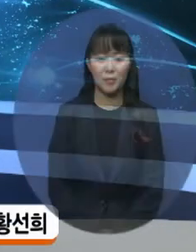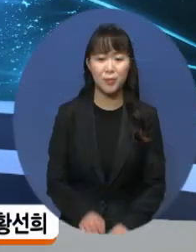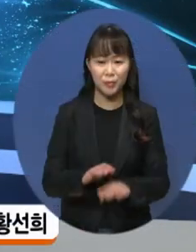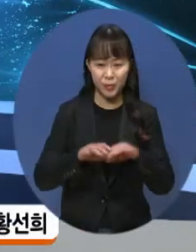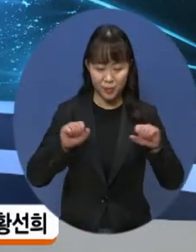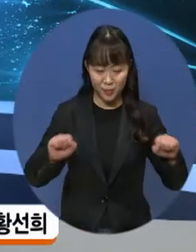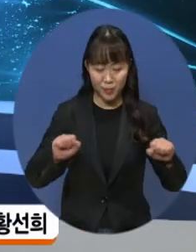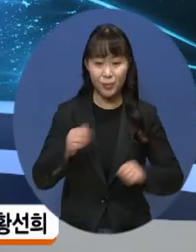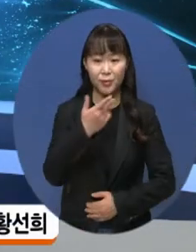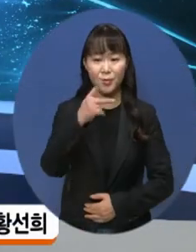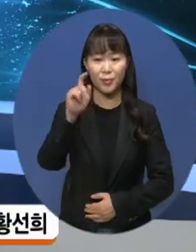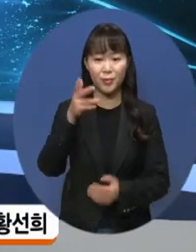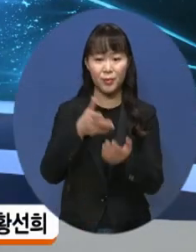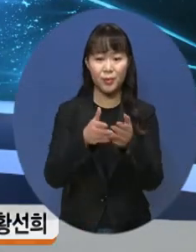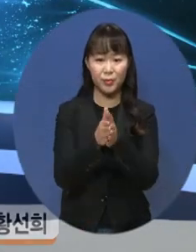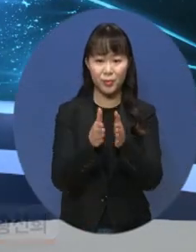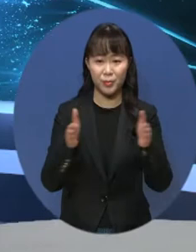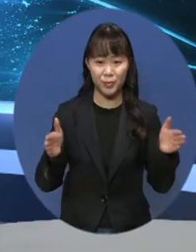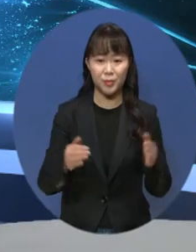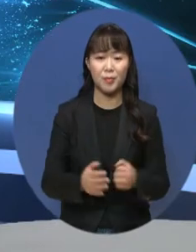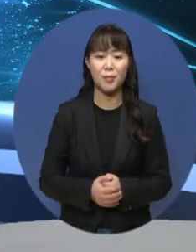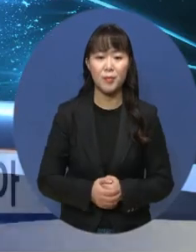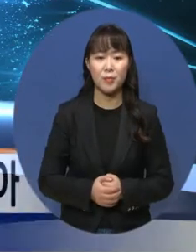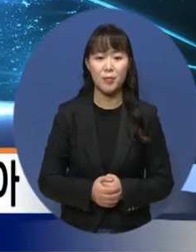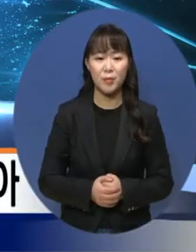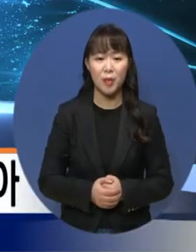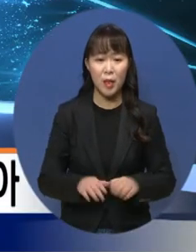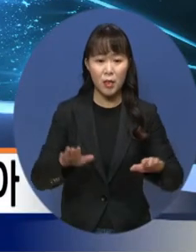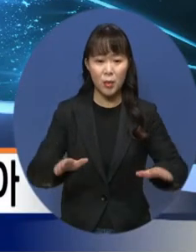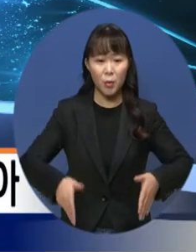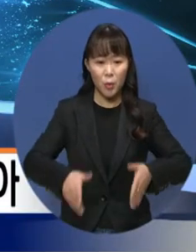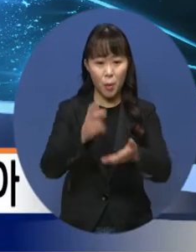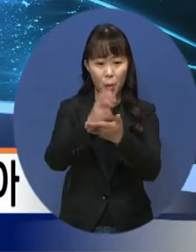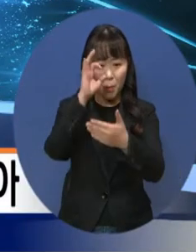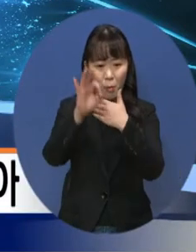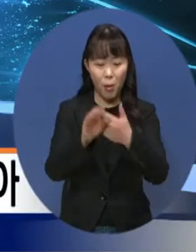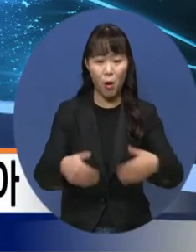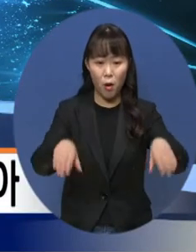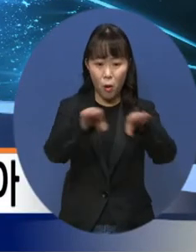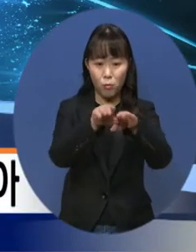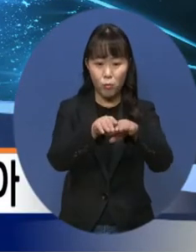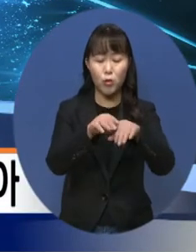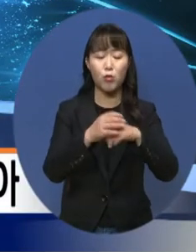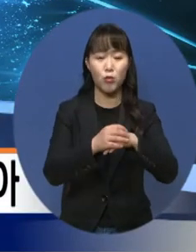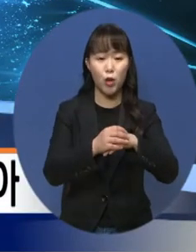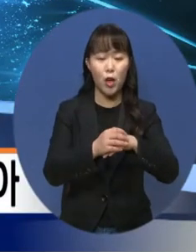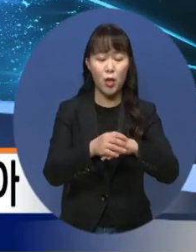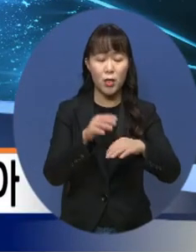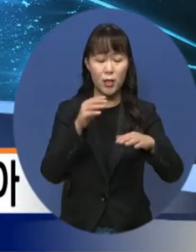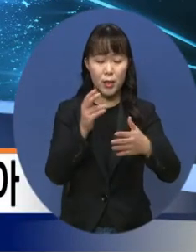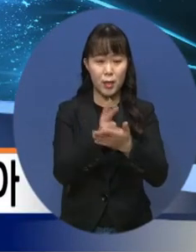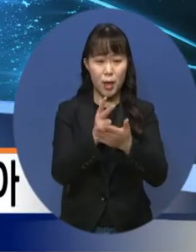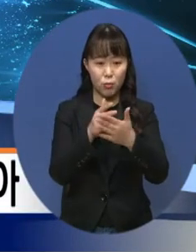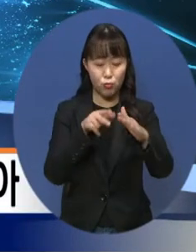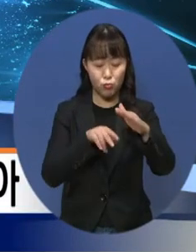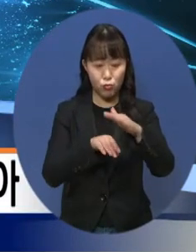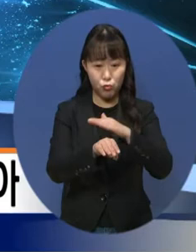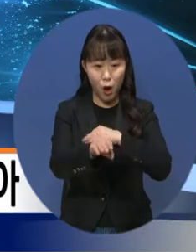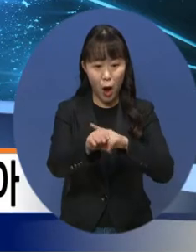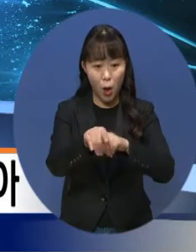시청자 여러분, 안녕하십니까? 복지TV 뉴스입니다. 현행 도로법에는 건물 주차장, 차량 진출입로